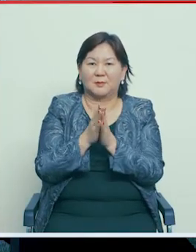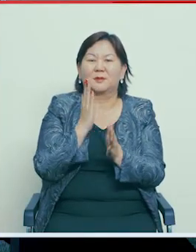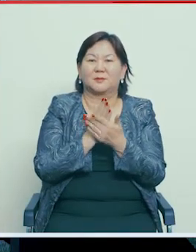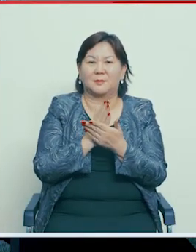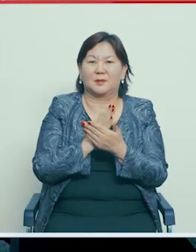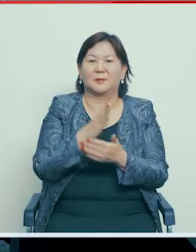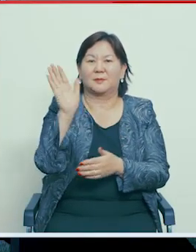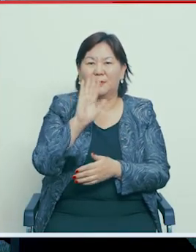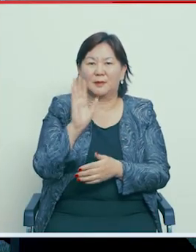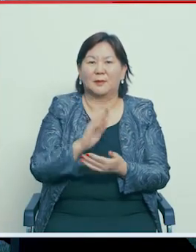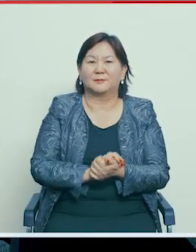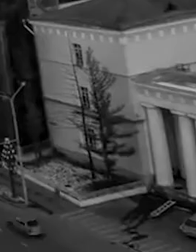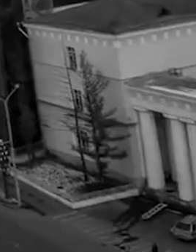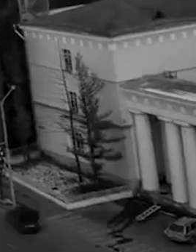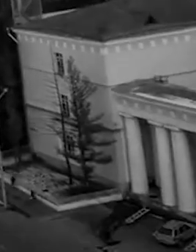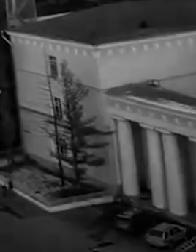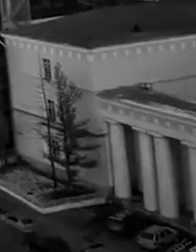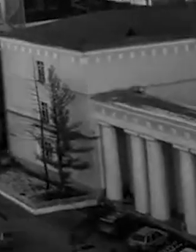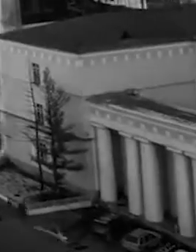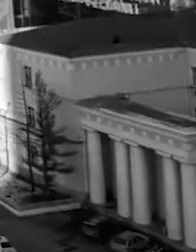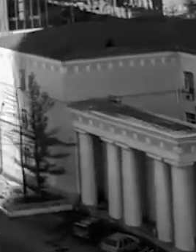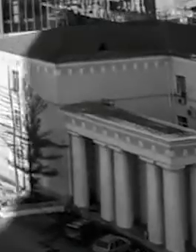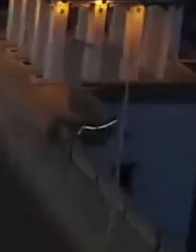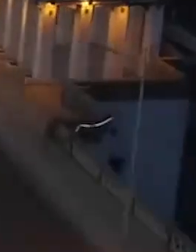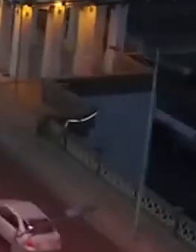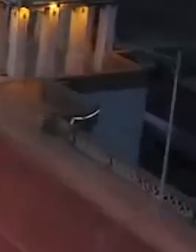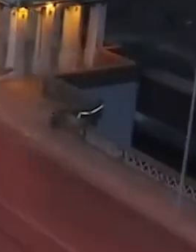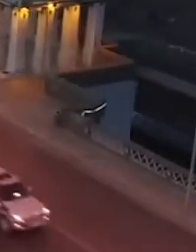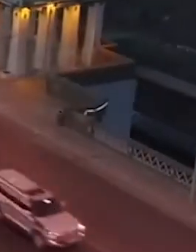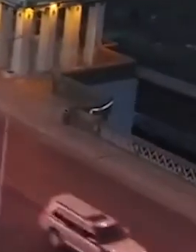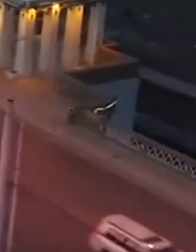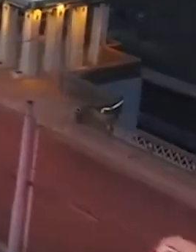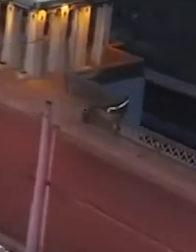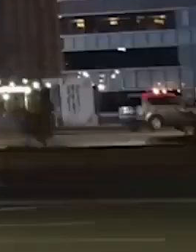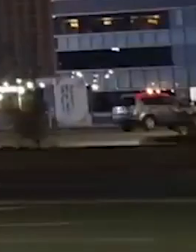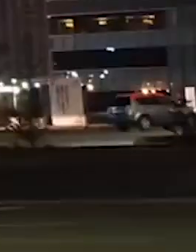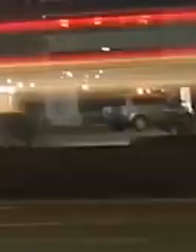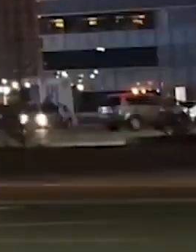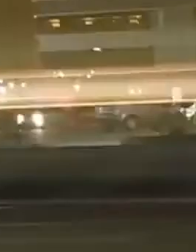За баярлалаа та бүхэнд.